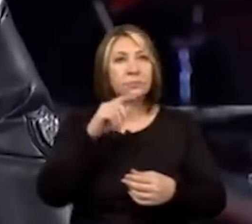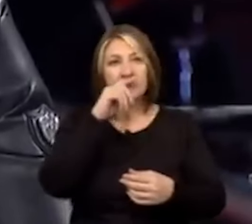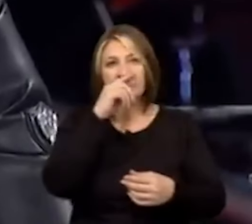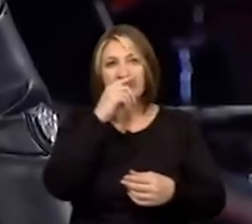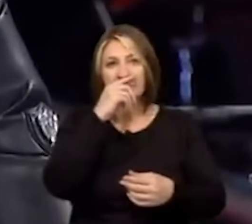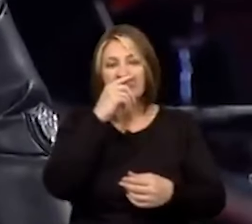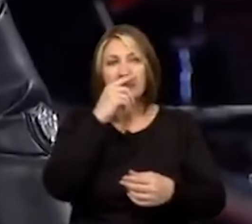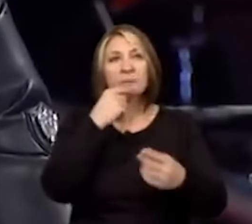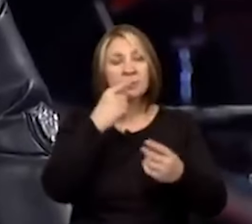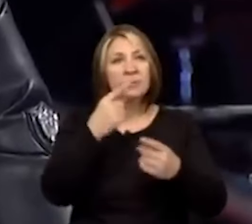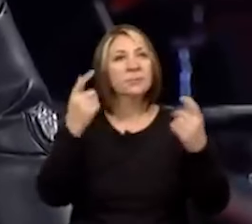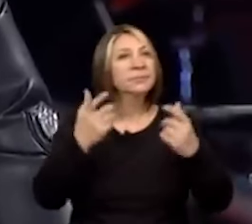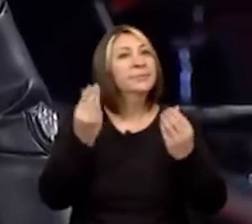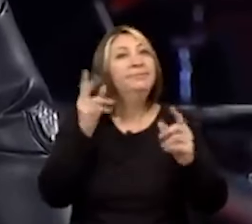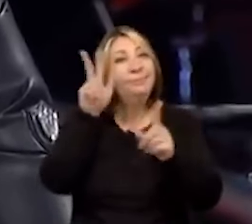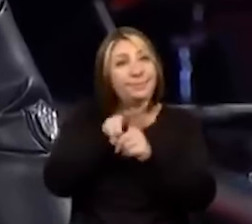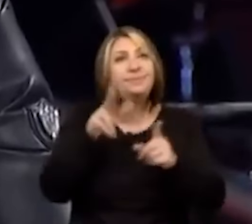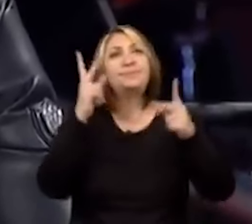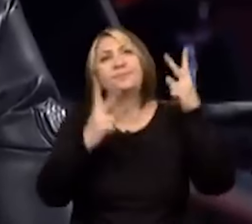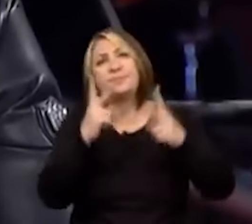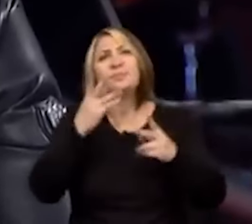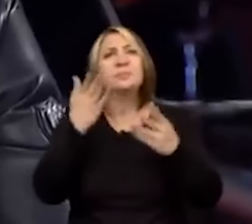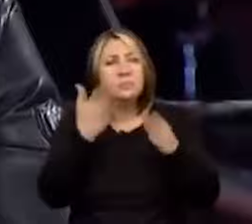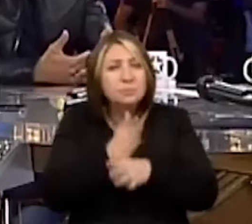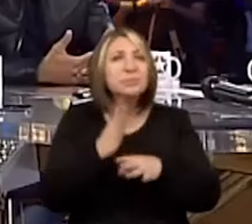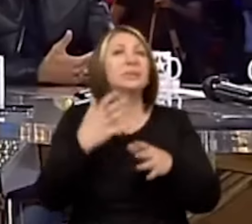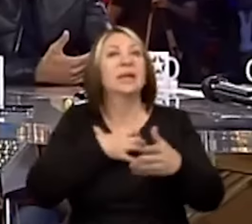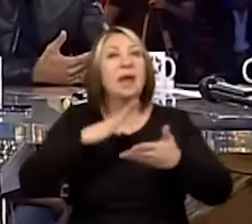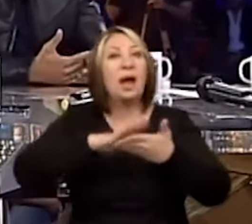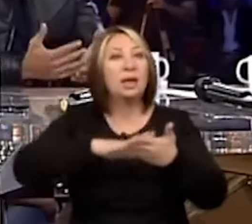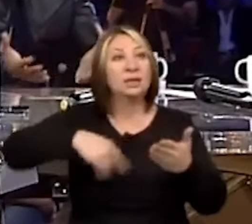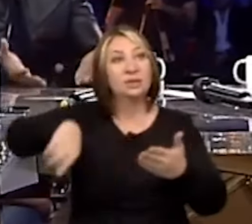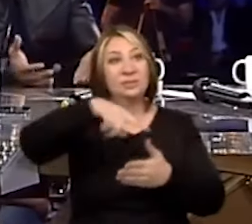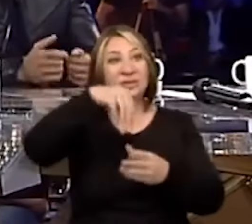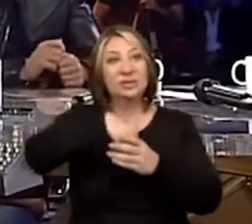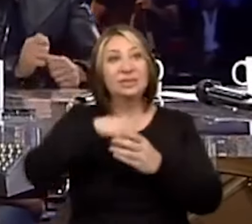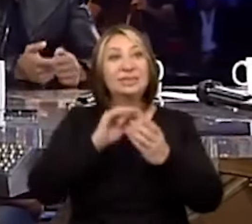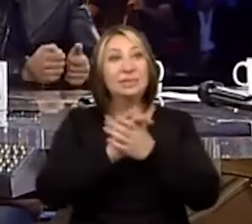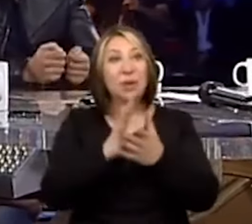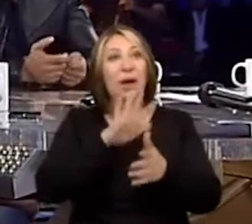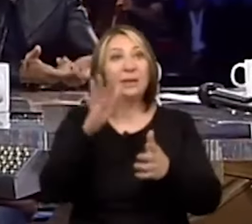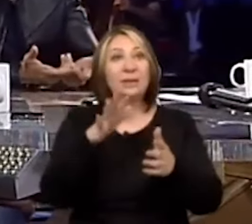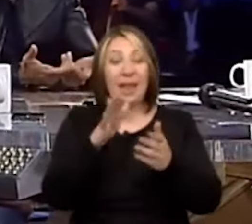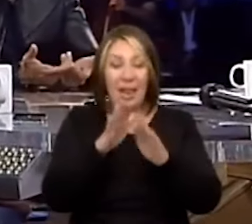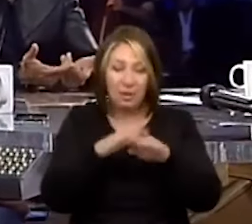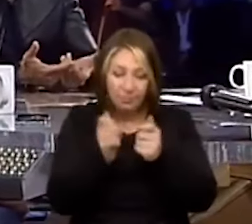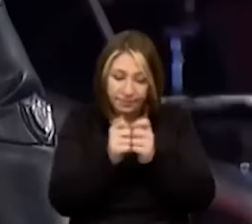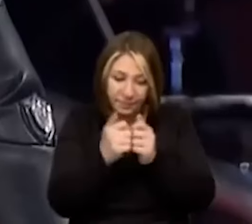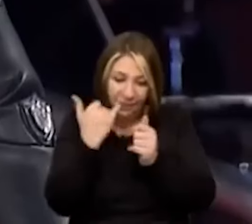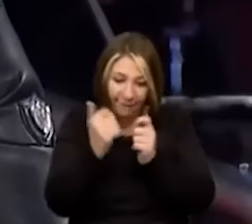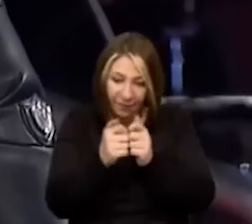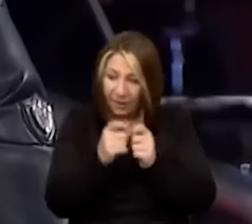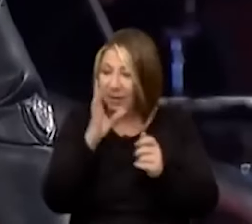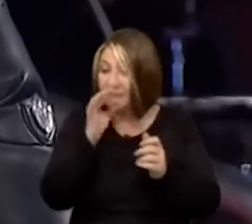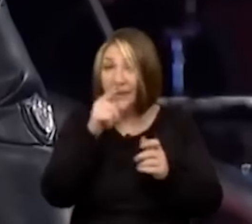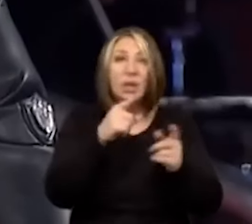Ama yani söylediğiniz şeylere çok katılıyorum. Zaman zaman hakikaten yani kendi arkadaşlarımızın içerisinde bir sete bir gidiyoruz. Herkesin elinde telefon.